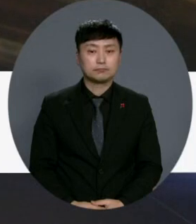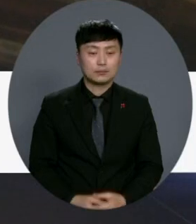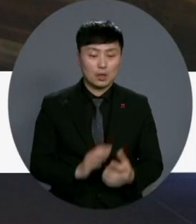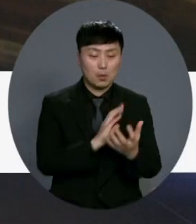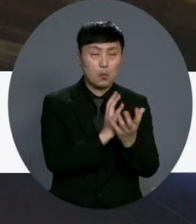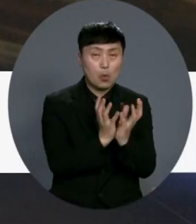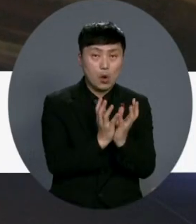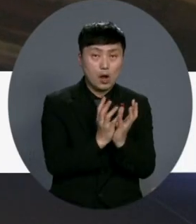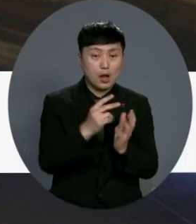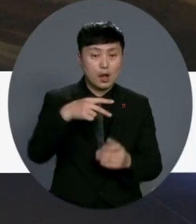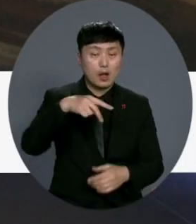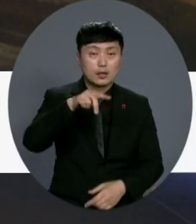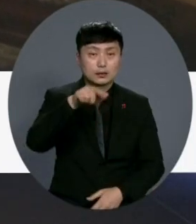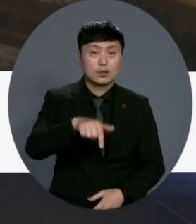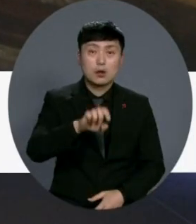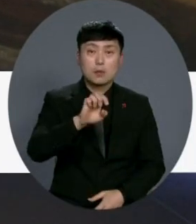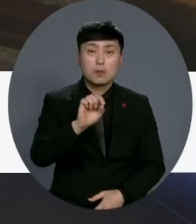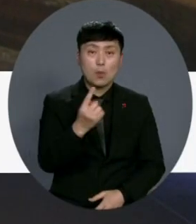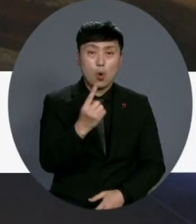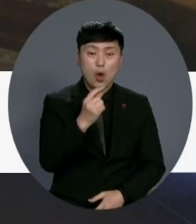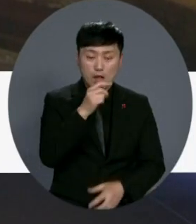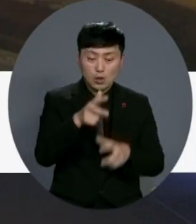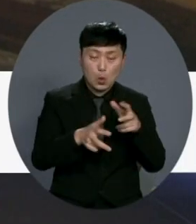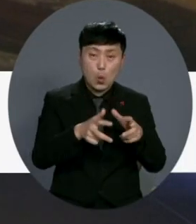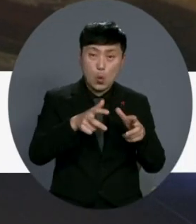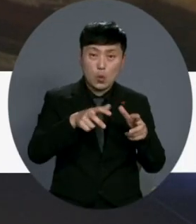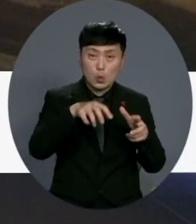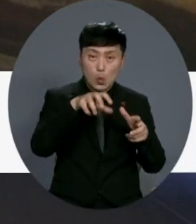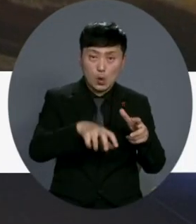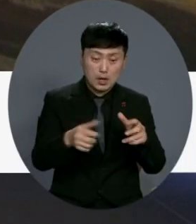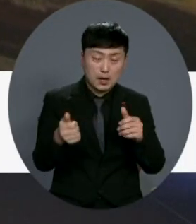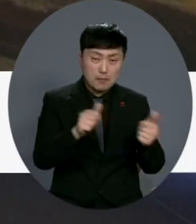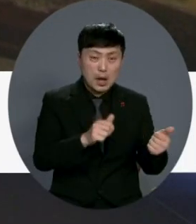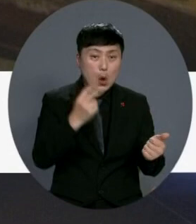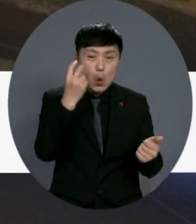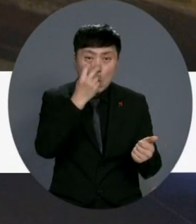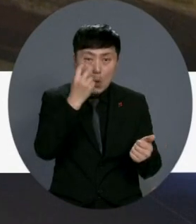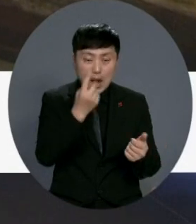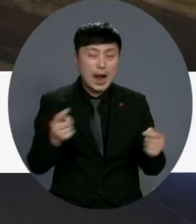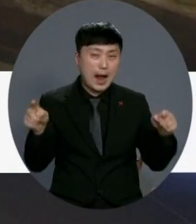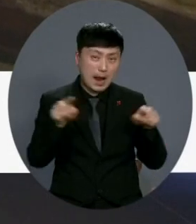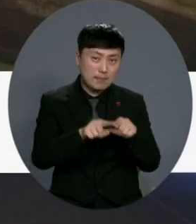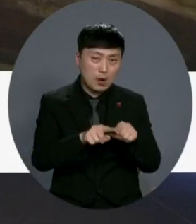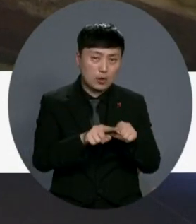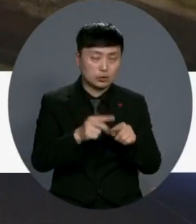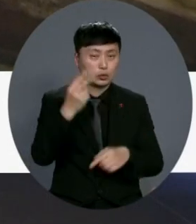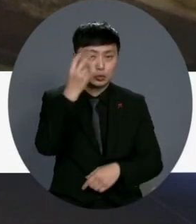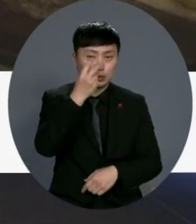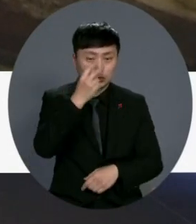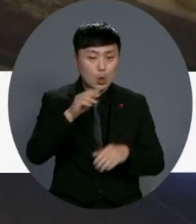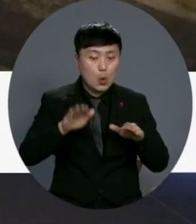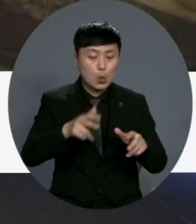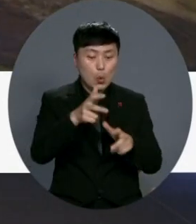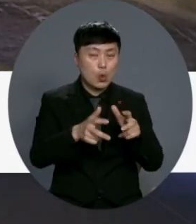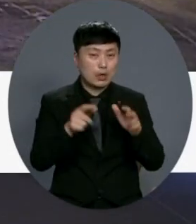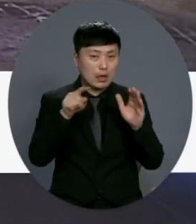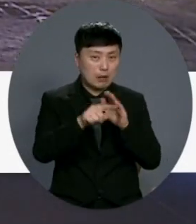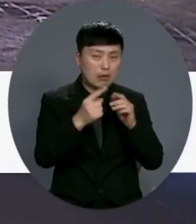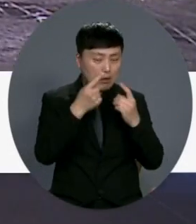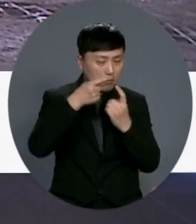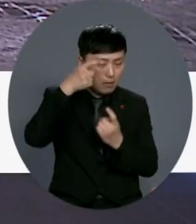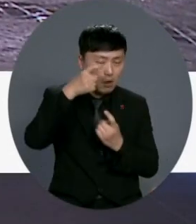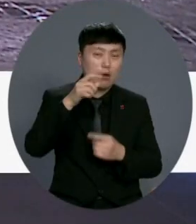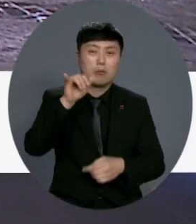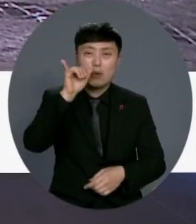봉화 영풍 석포 재련소에서 발생한 하청 노동자 사망 사고를 조사하기 위한 합동 감식이 오늘 공장 현장에서